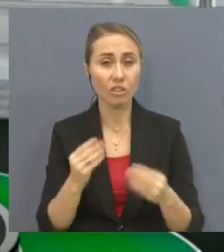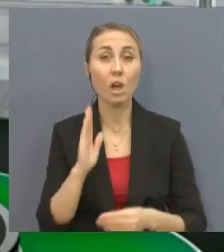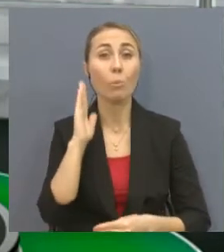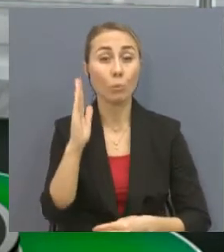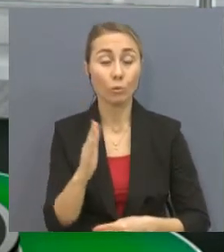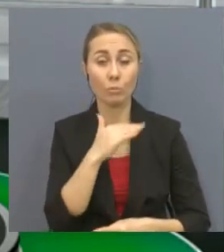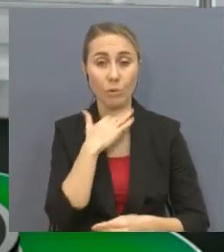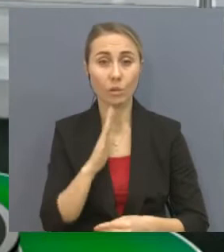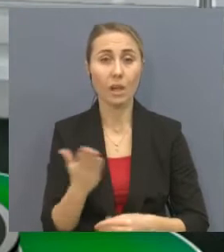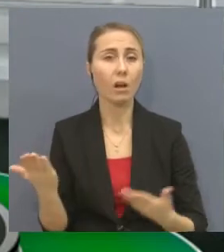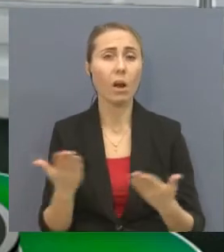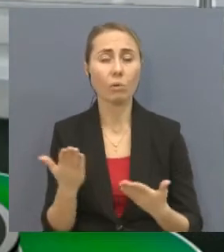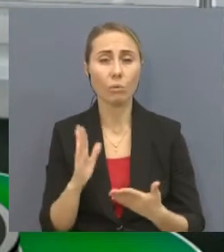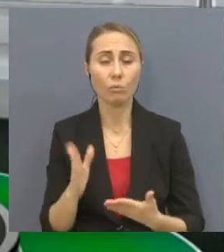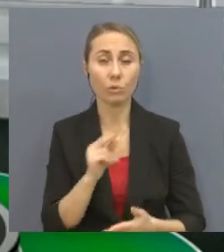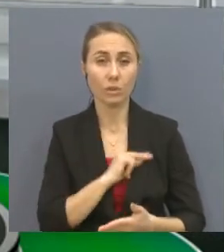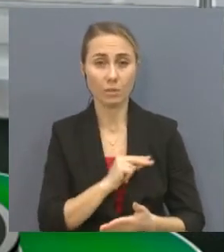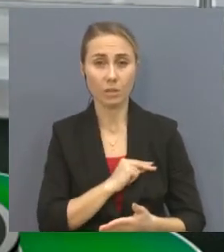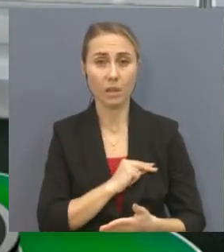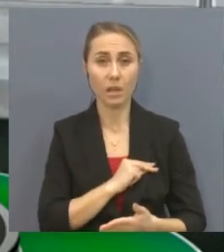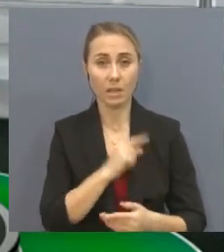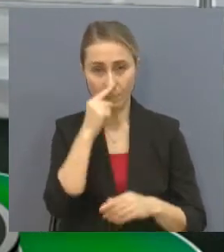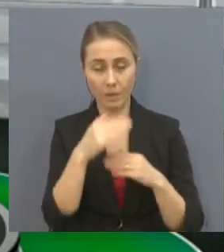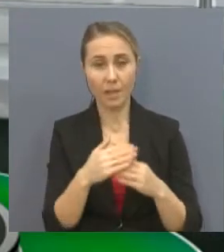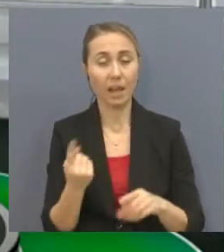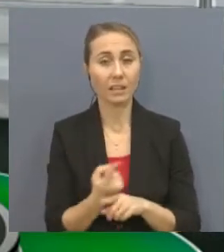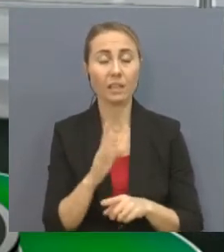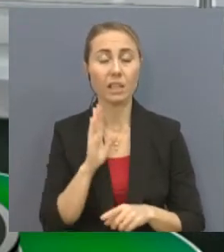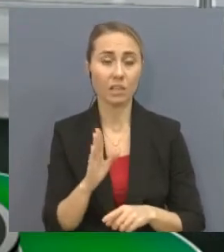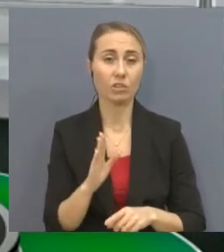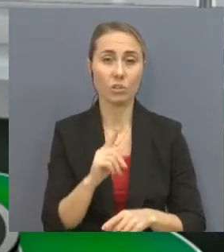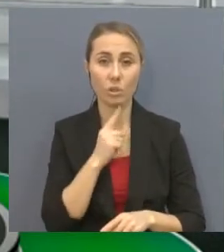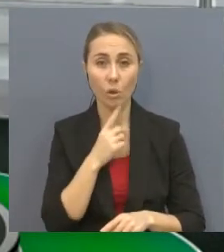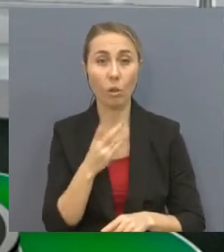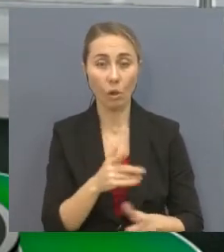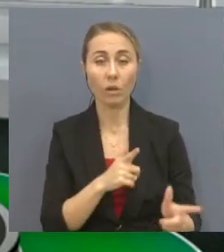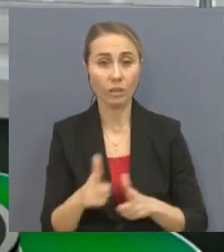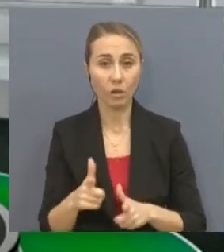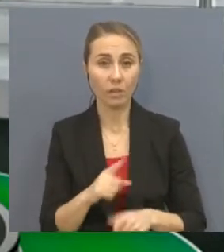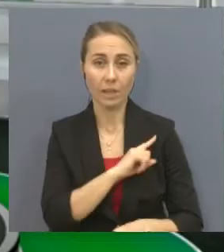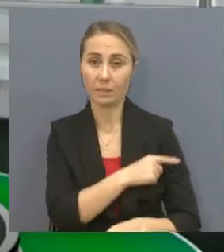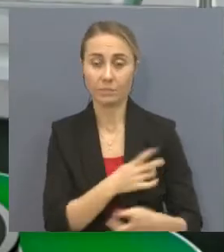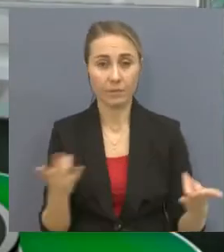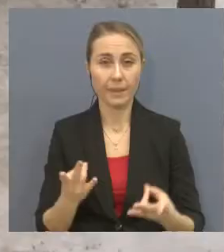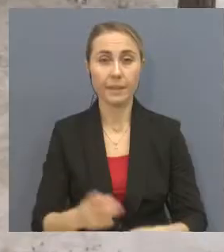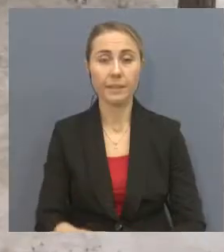какой объем работы предстоит сказать однозначно сложно но готовность максимальная